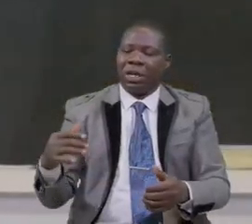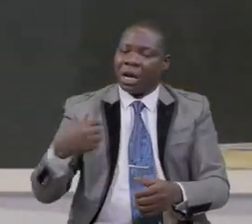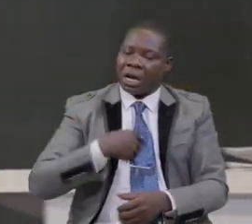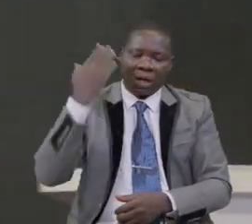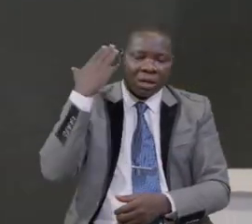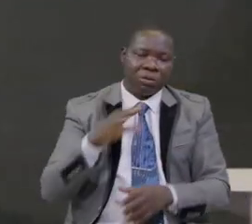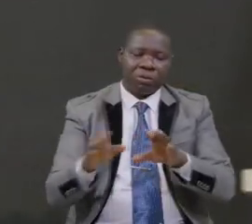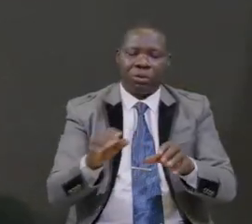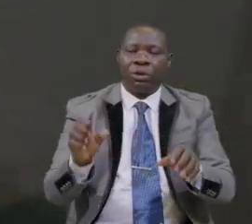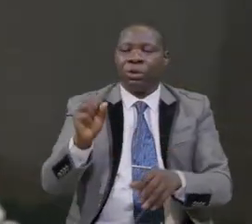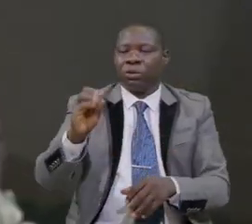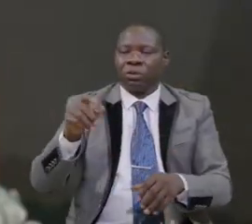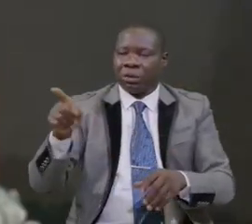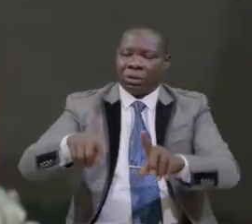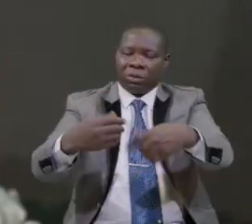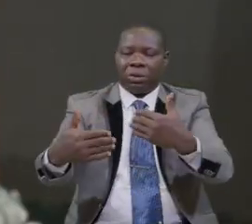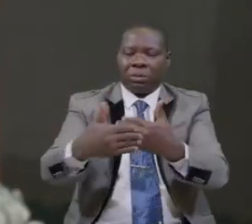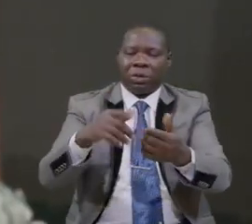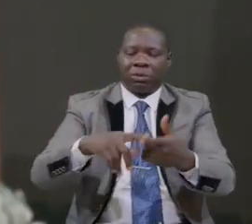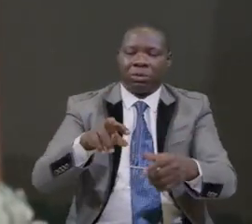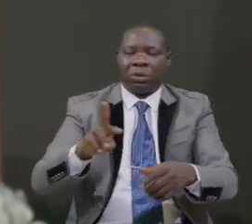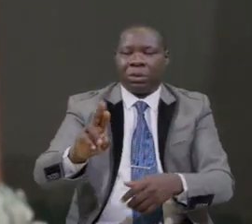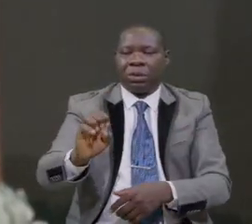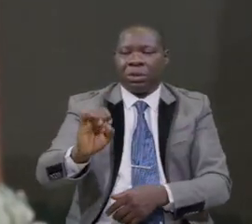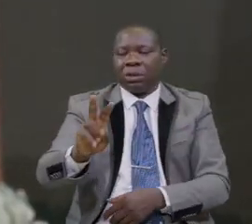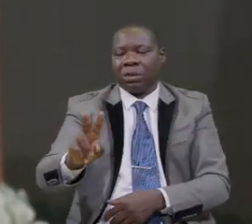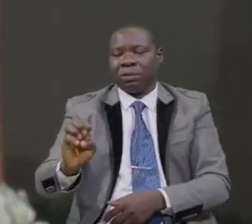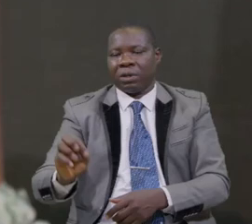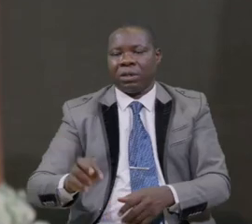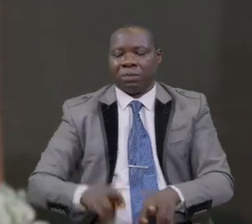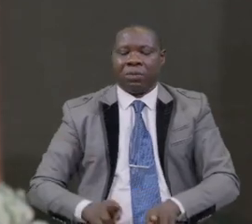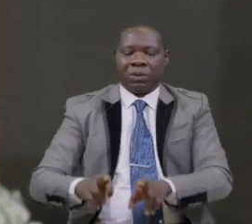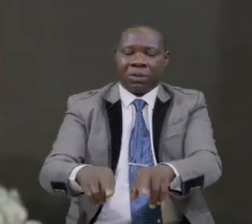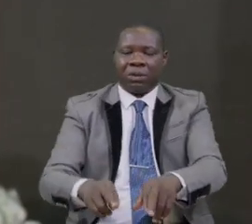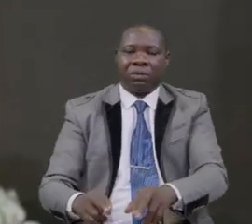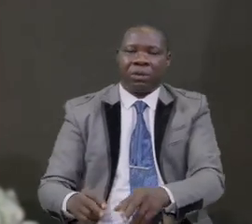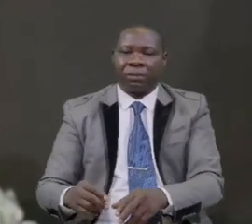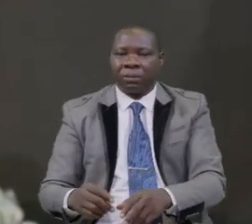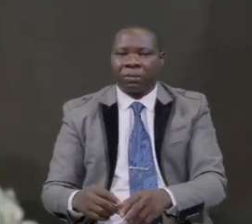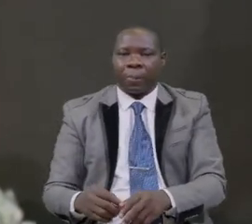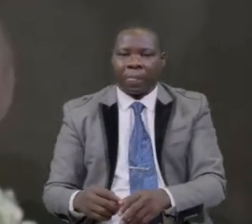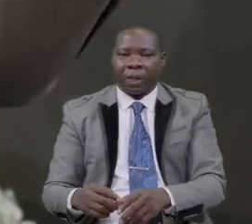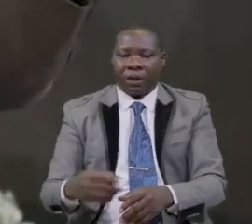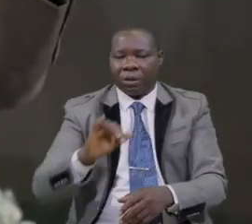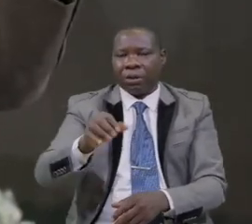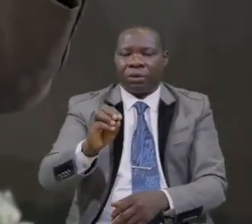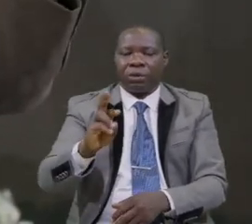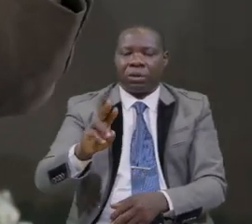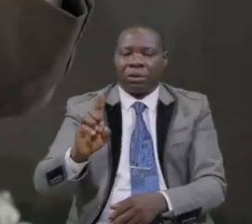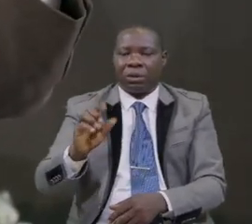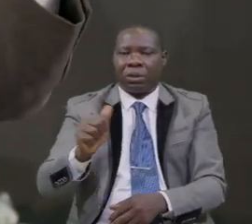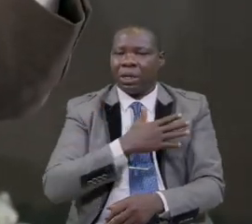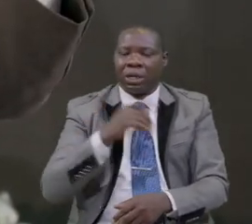reparti vers le Jourdain. Et il a enroulé le manteau. Rappelez-vous,